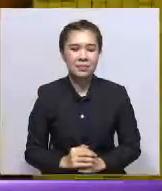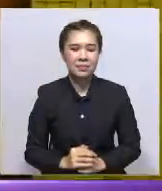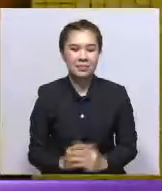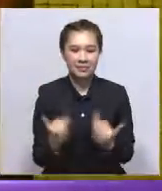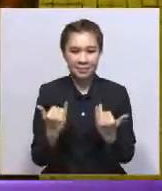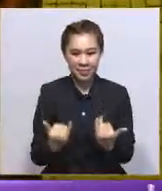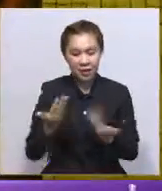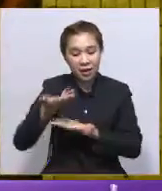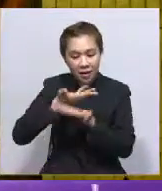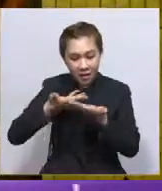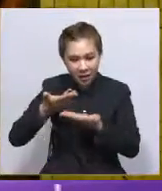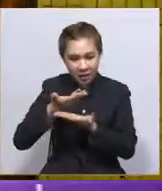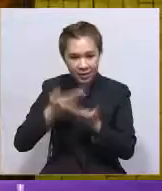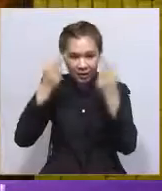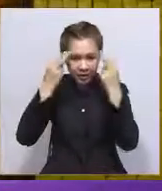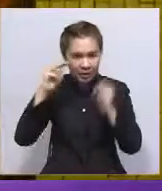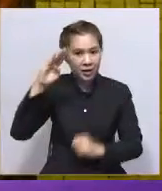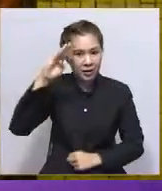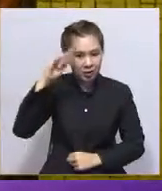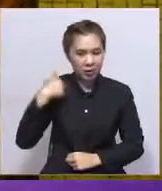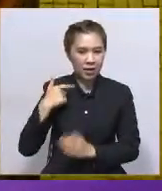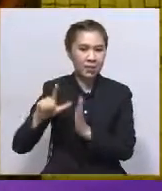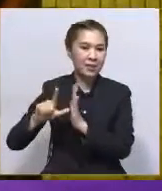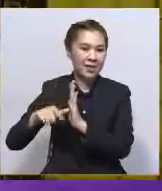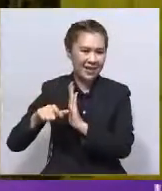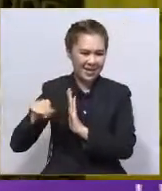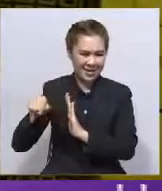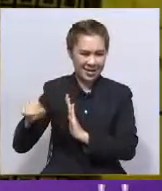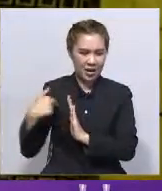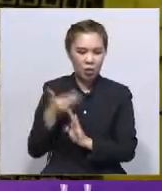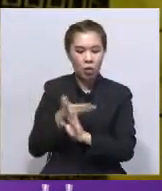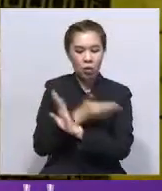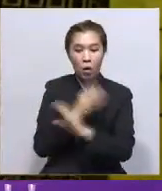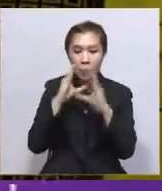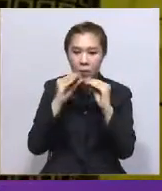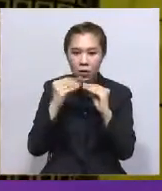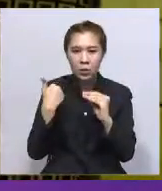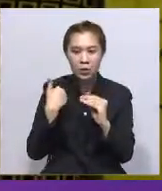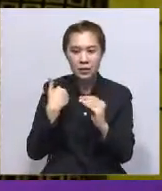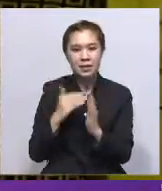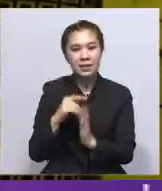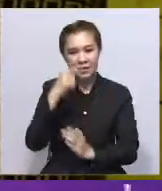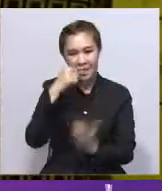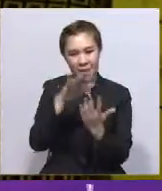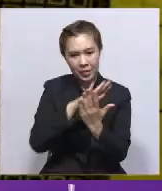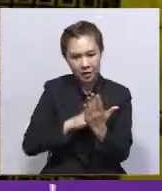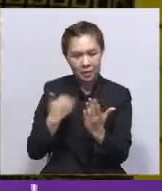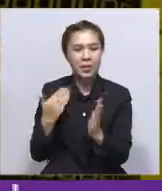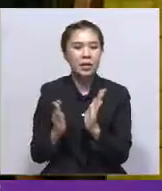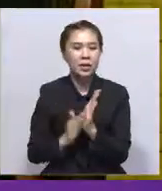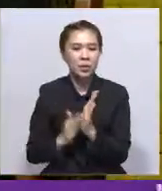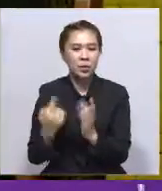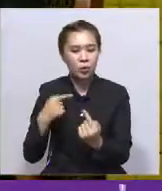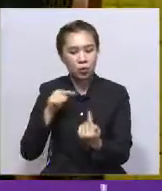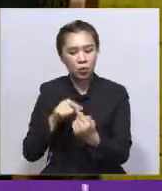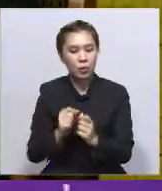ทางนี้ในการหารือระหว่างนายกรัฐมนตรีกับเลขาธิการ ICAO ก่อนการประชุมไทยได้รับคำชมในความมุ่งมั่นเจตนาร